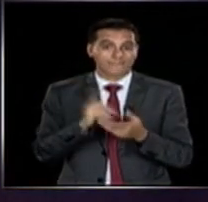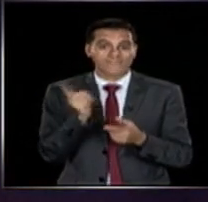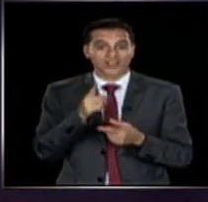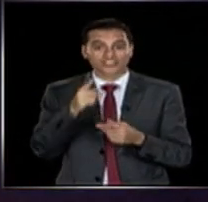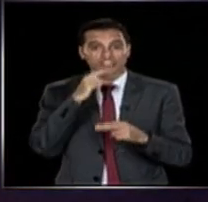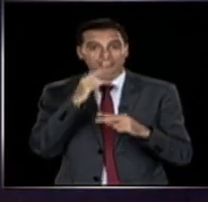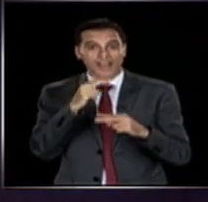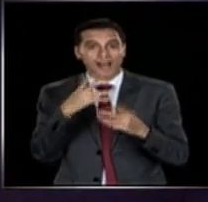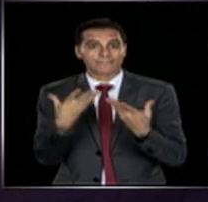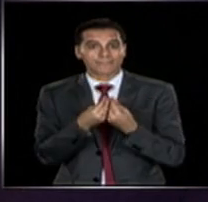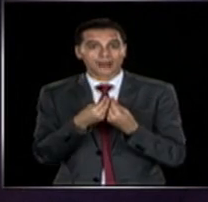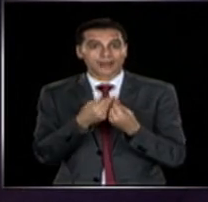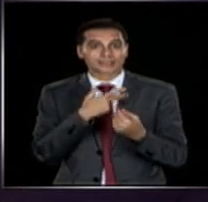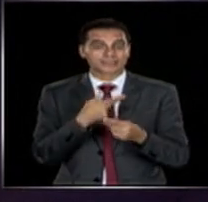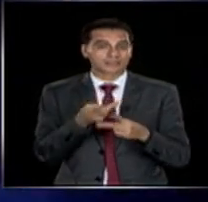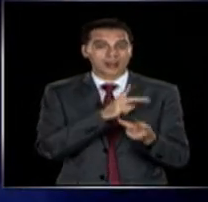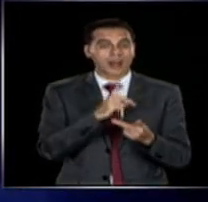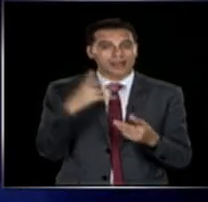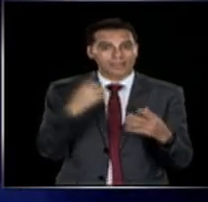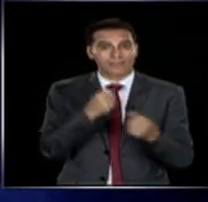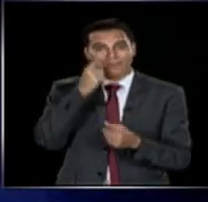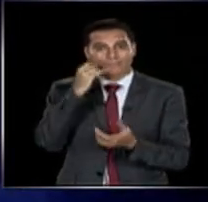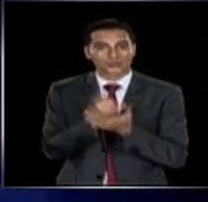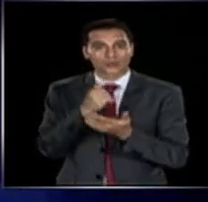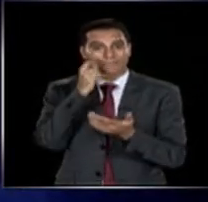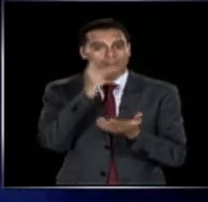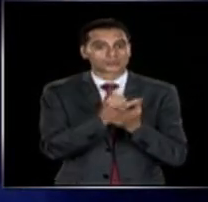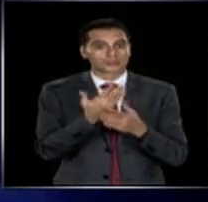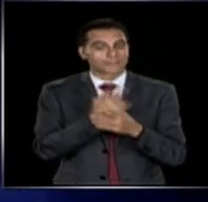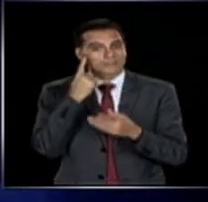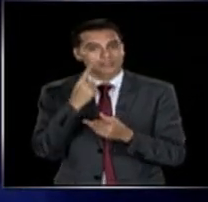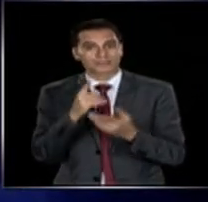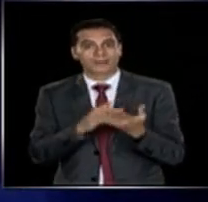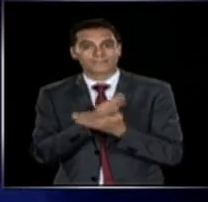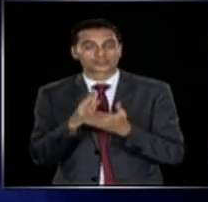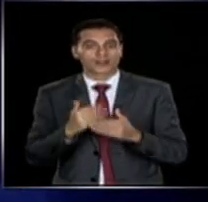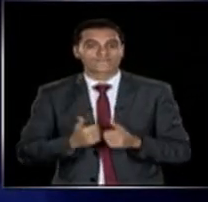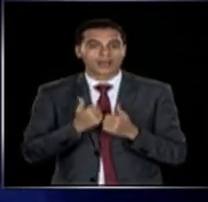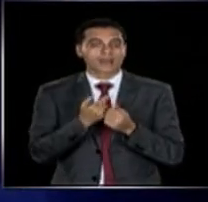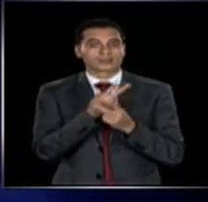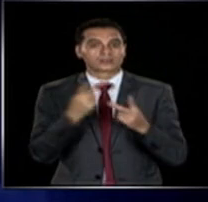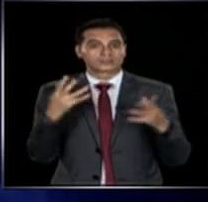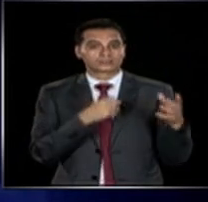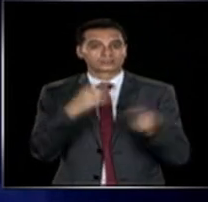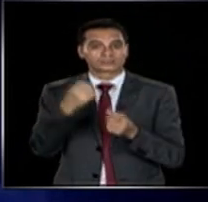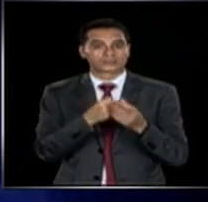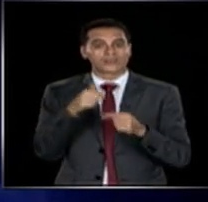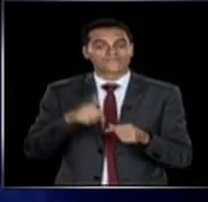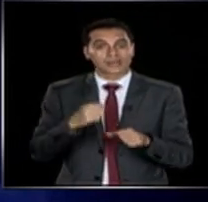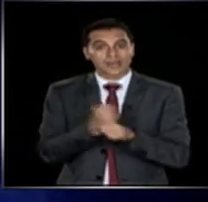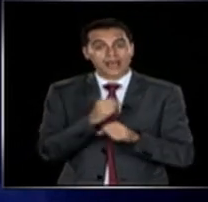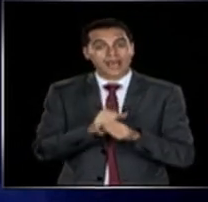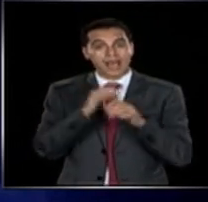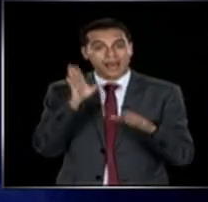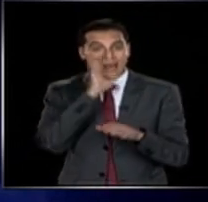حد، فكان لازم نسمع كل الناس اللي بتتعامل معاهم في مختلف الاعاقات. ورش العمل دي الحقيقه علمتنا حاجات كتير